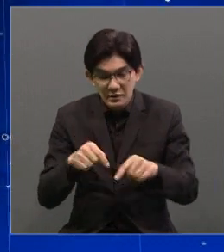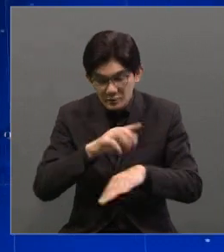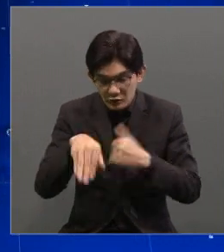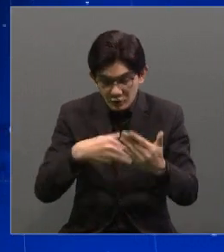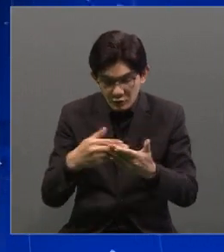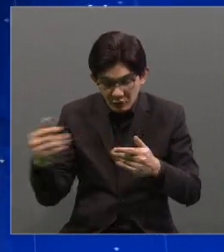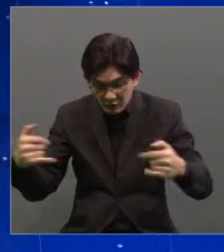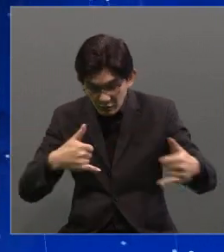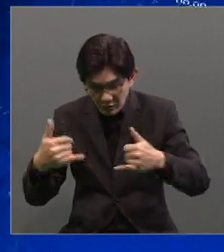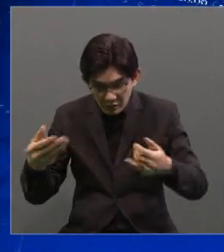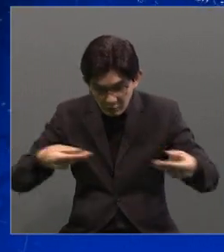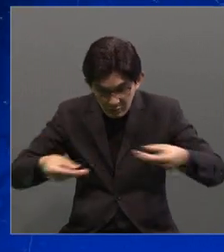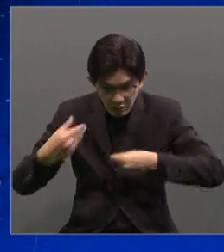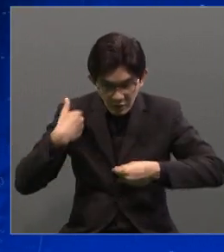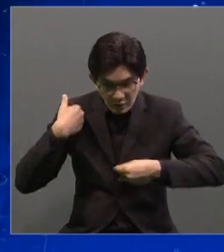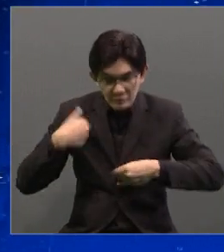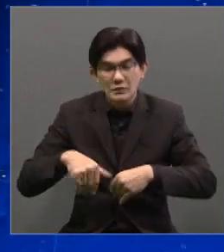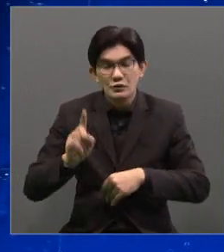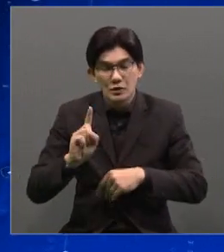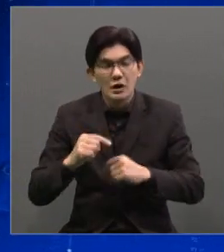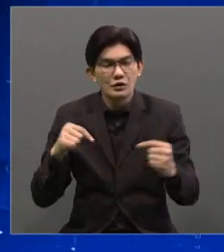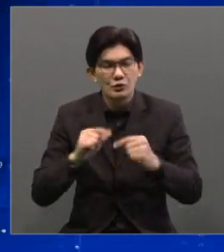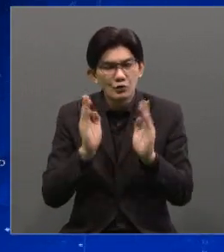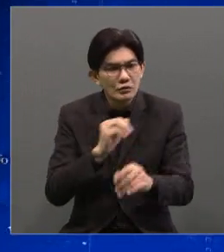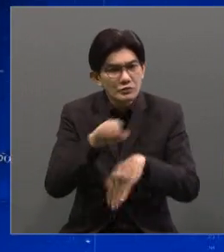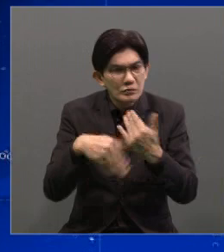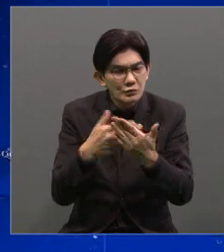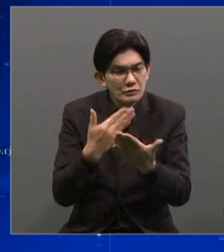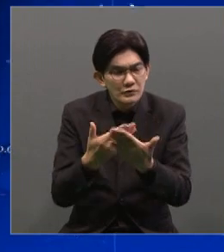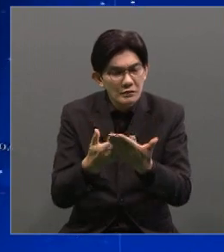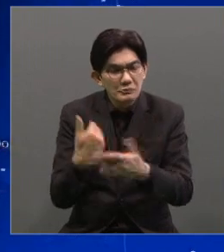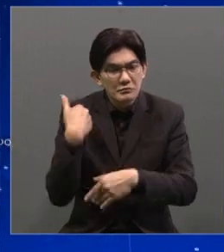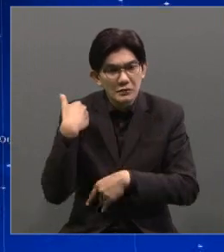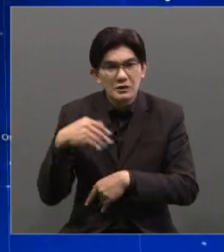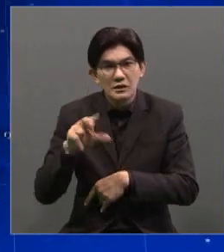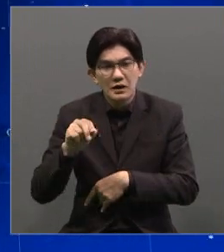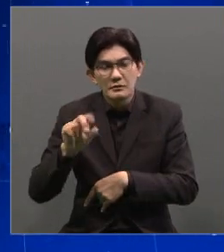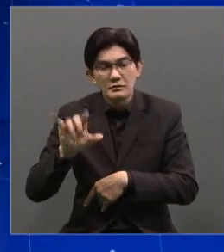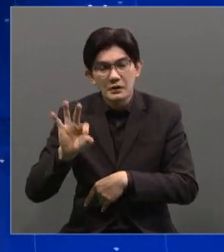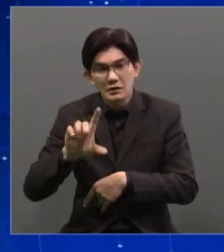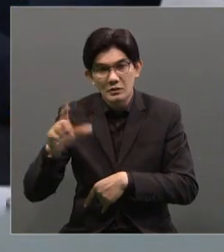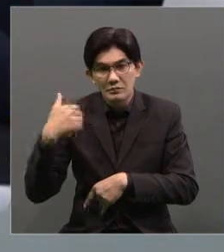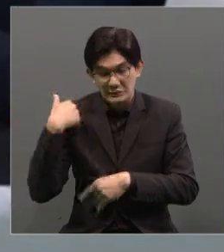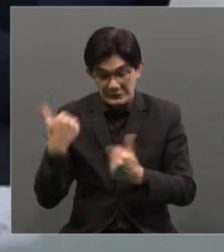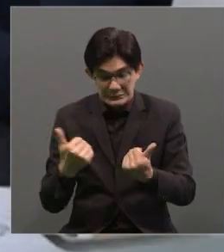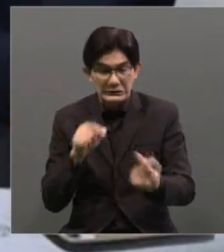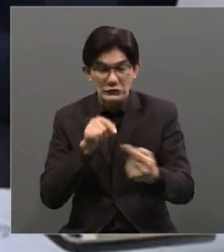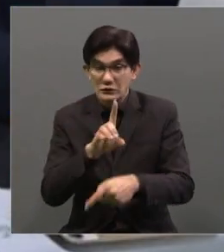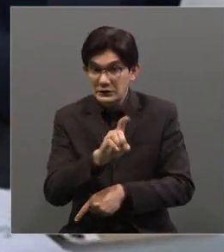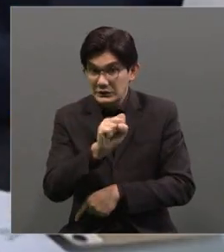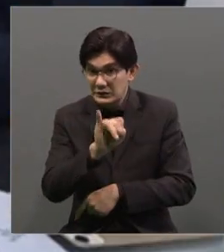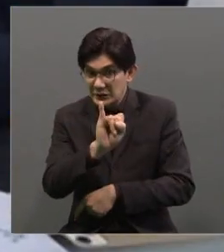มูลค่ากว่าพันล้านบาทซึ่งมาจากทั้งเอ็ดดี้นอมินีแล้วก็พนันออนไลน์นอกจากนี้คุณชูวิทย์บอกด้วยนะครับว่า